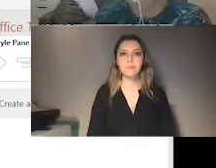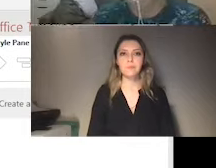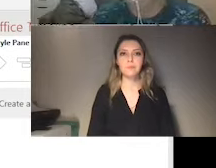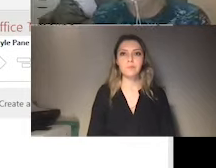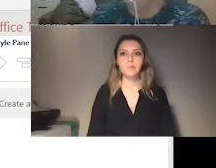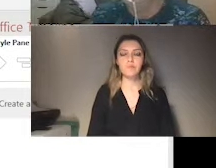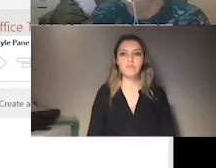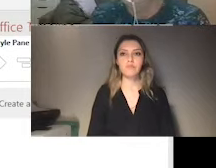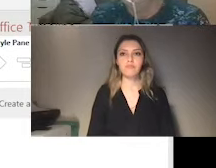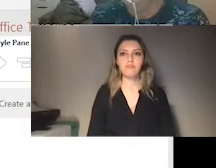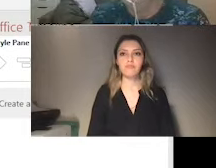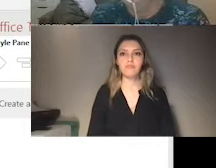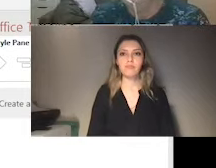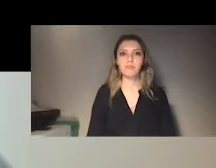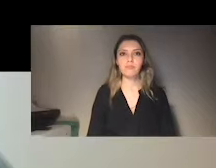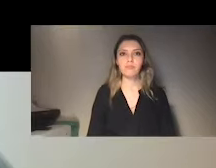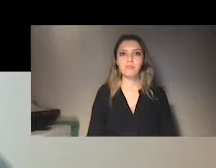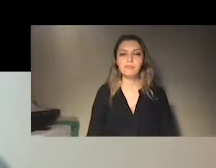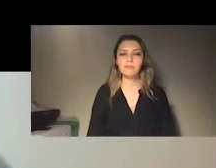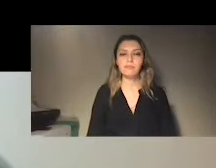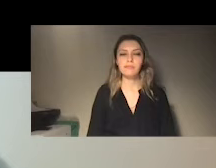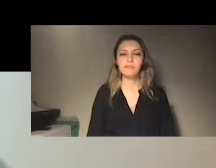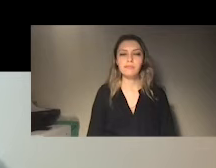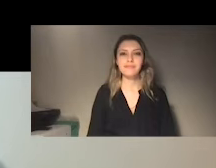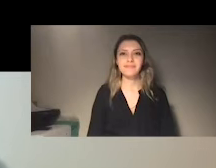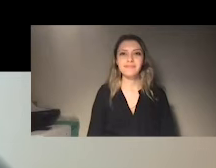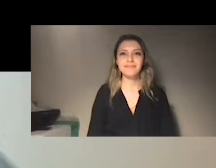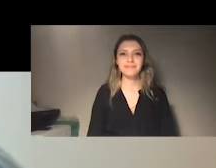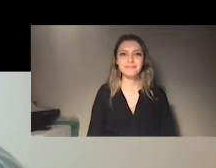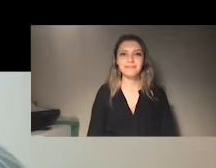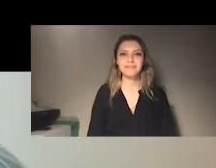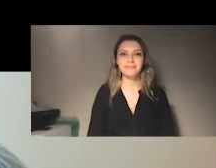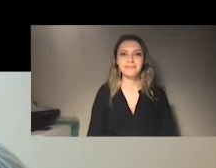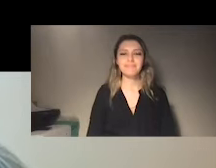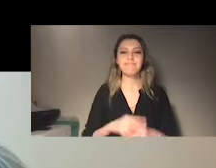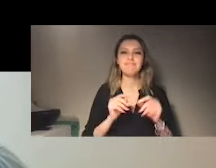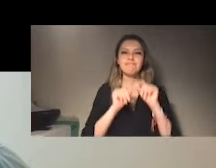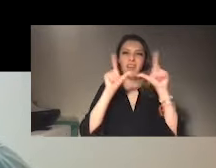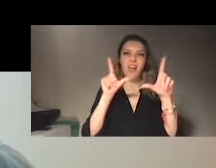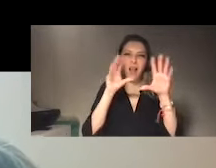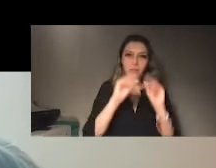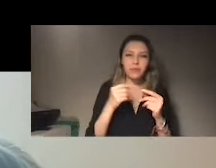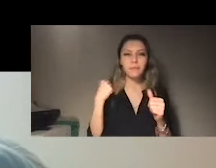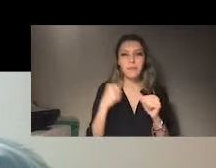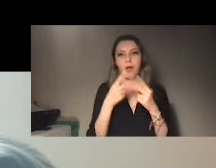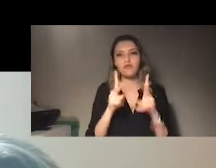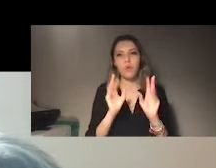peki? Hiç bilmiyorum. Bir dakika, de bakayım. Bir daha bakayım, bir yapalım.